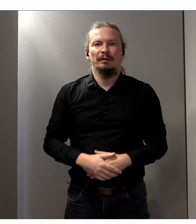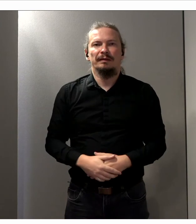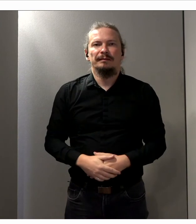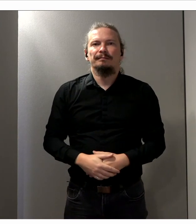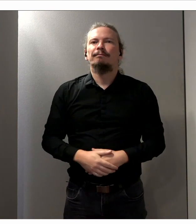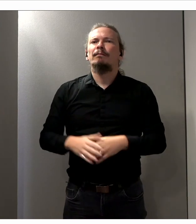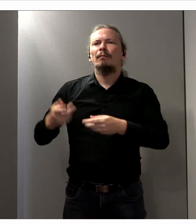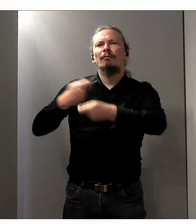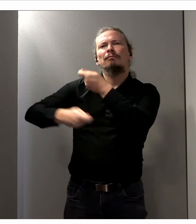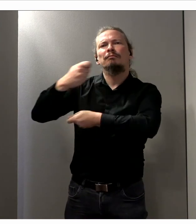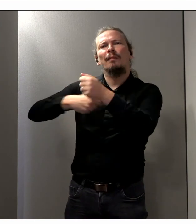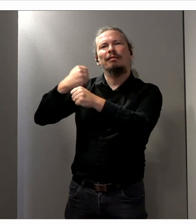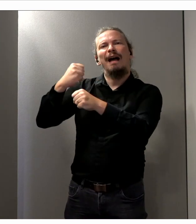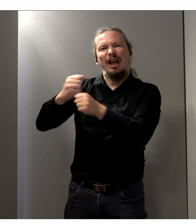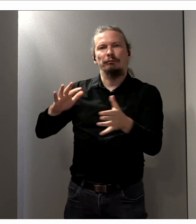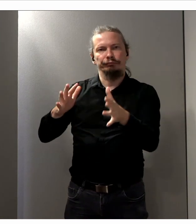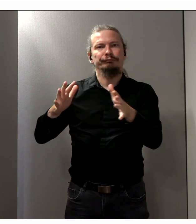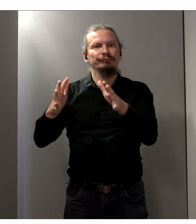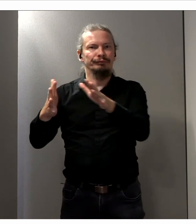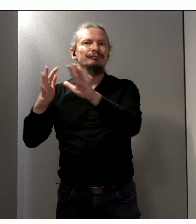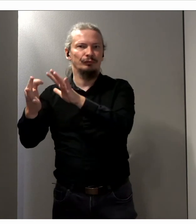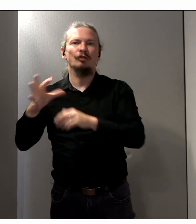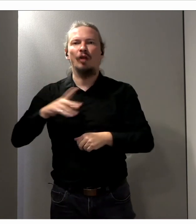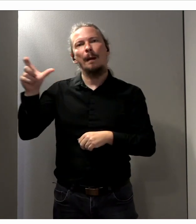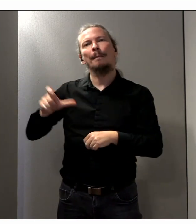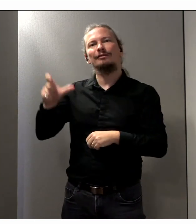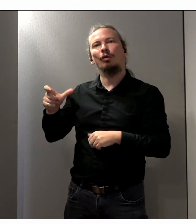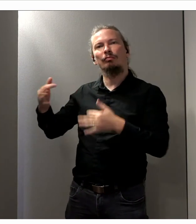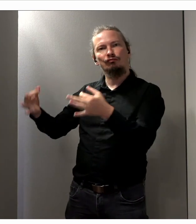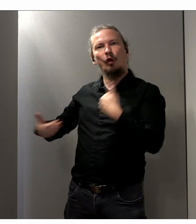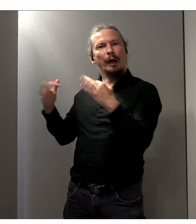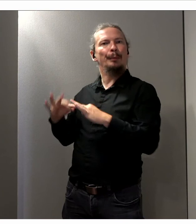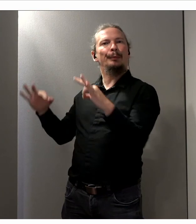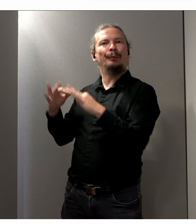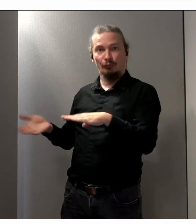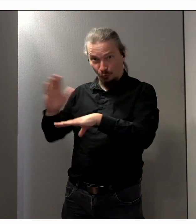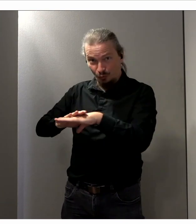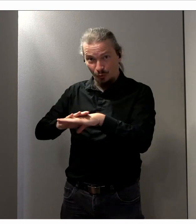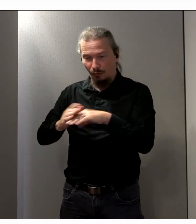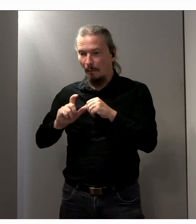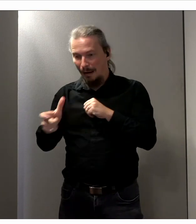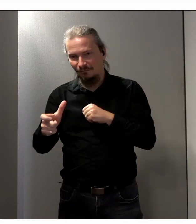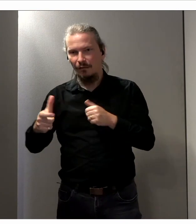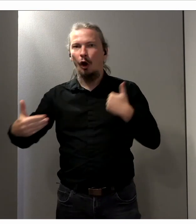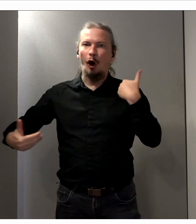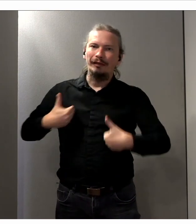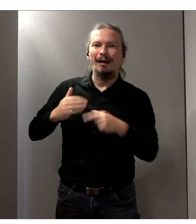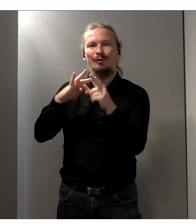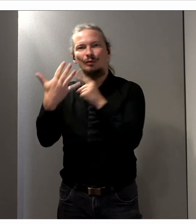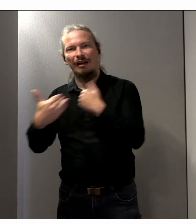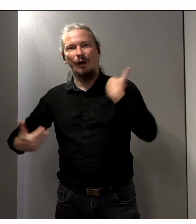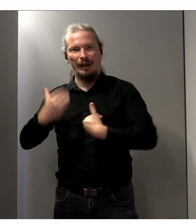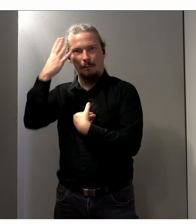Ce marché du travail évolue, et nombre de personnes dites valides se retrouvent dans le même handicap social et professionnel que les personnes